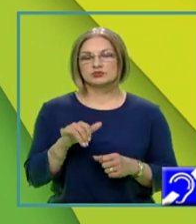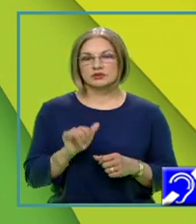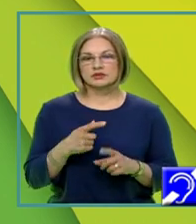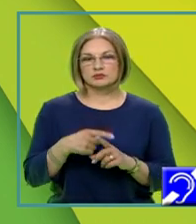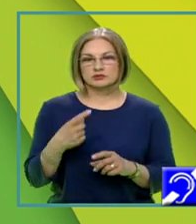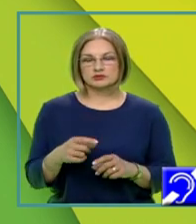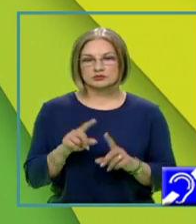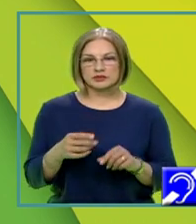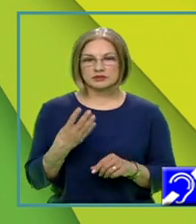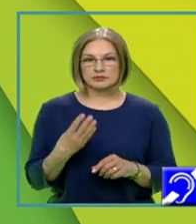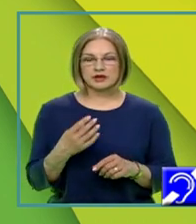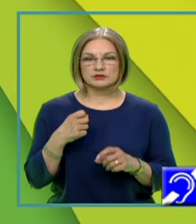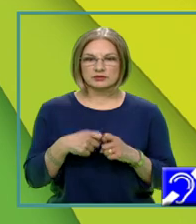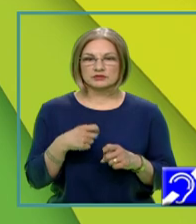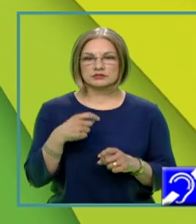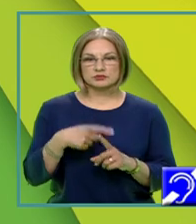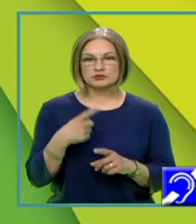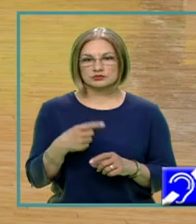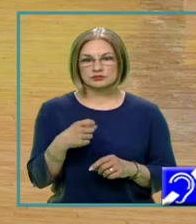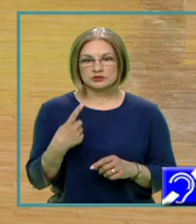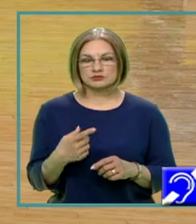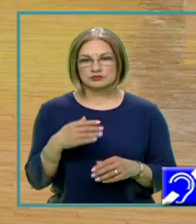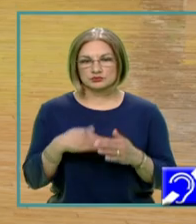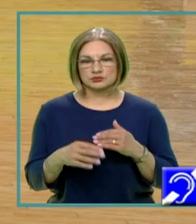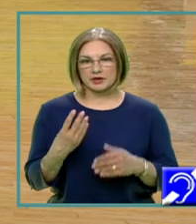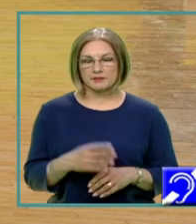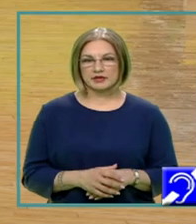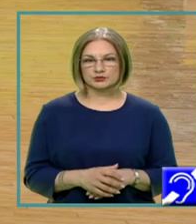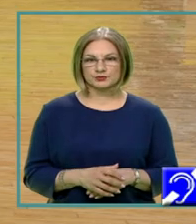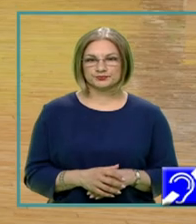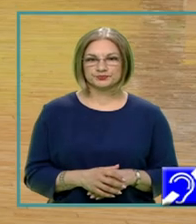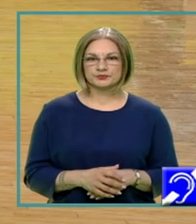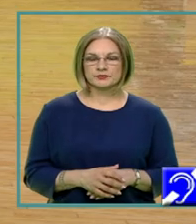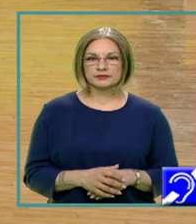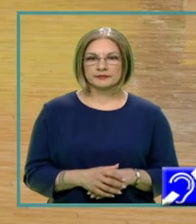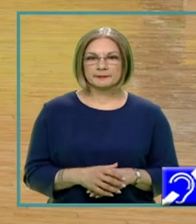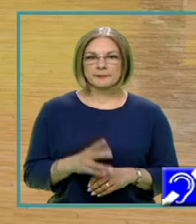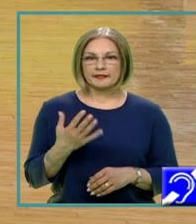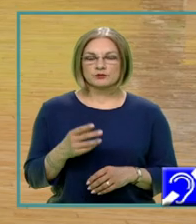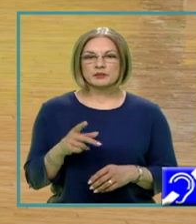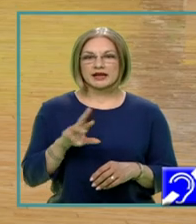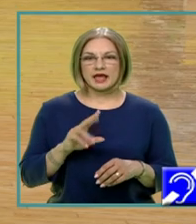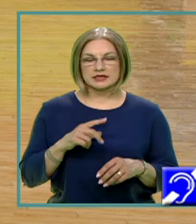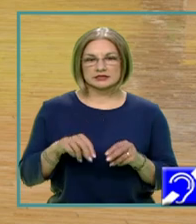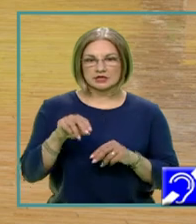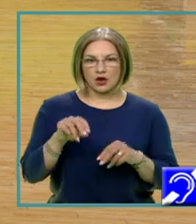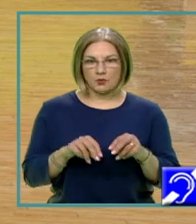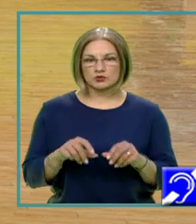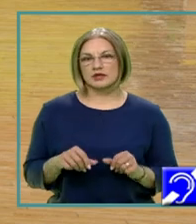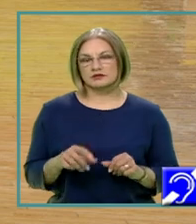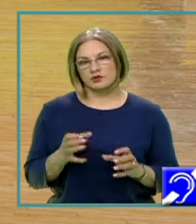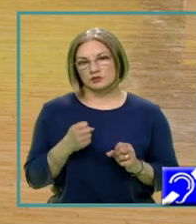4 x plus 1 minus 1 totul supra 4 știind că înmulțirea numerelor reale este comutativă și Deci vom obține ca